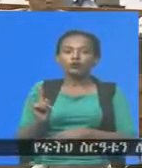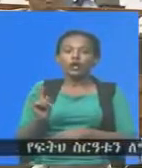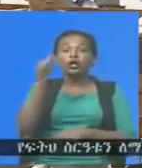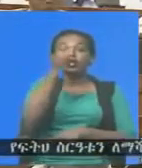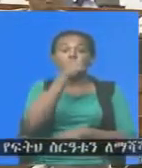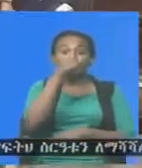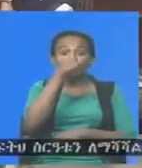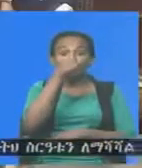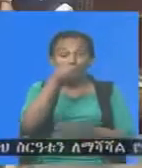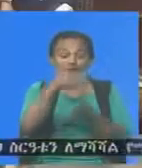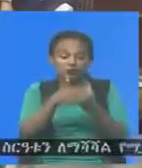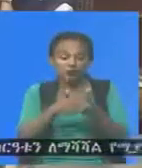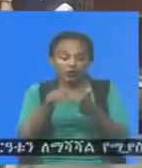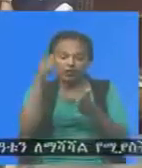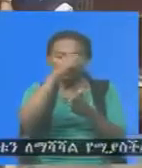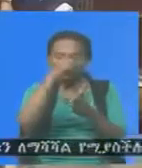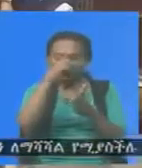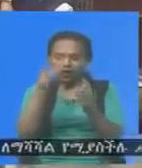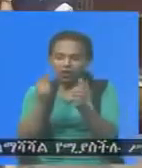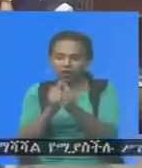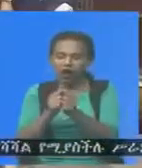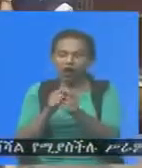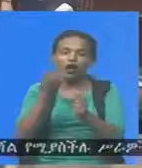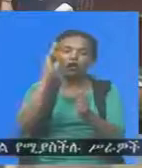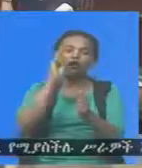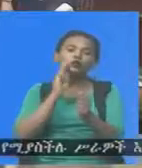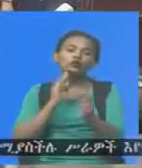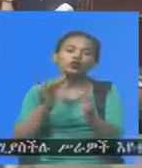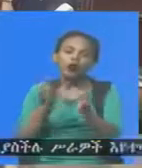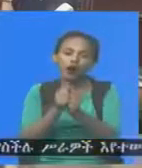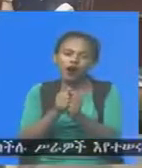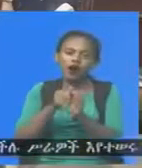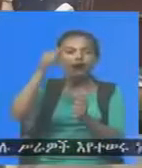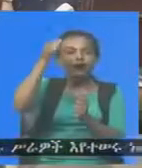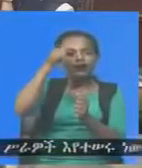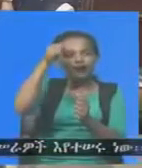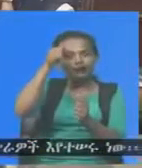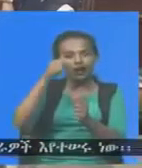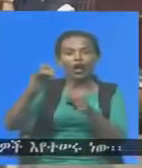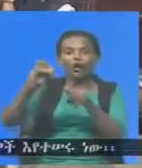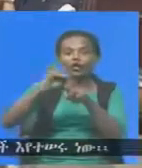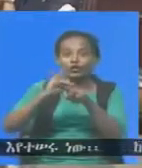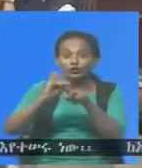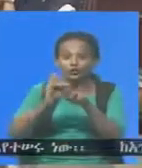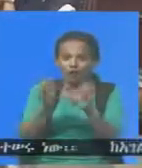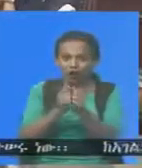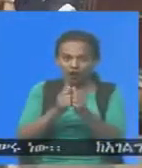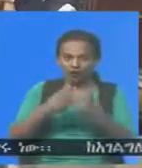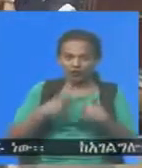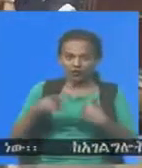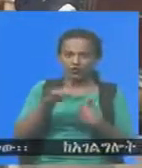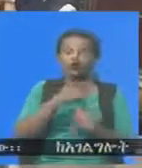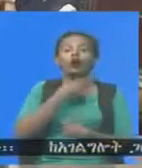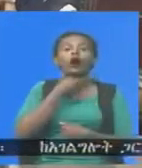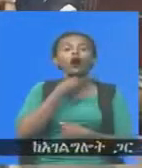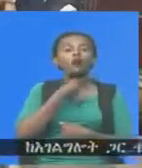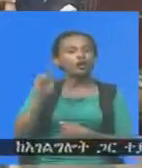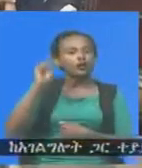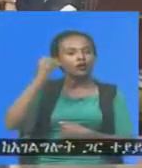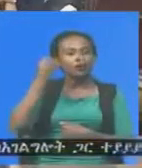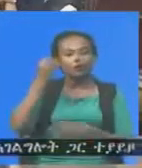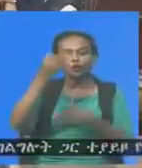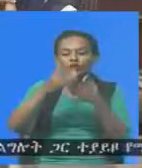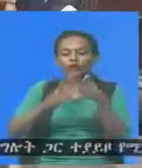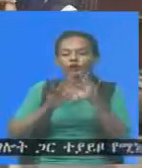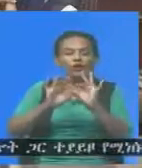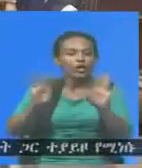የኢትዮጵያ ድንበር ከኬንያ ጋር፣ ከሱዳን ጋር፣ ከኤርትራ ጋር፣ ከጅቡቲ ጋር ያለ ሲሆን አማራና ኦሮሚያ ድንበር ይላቸው